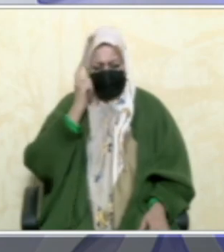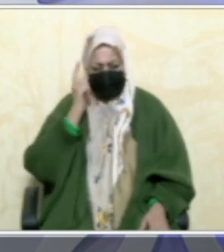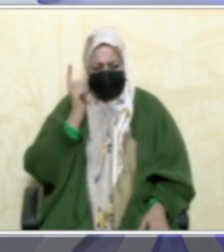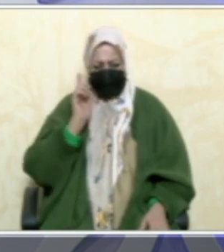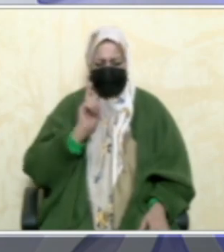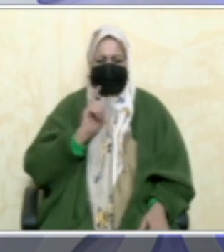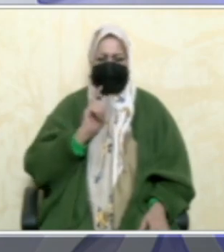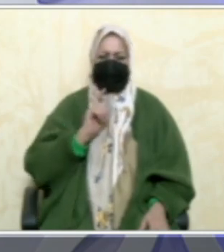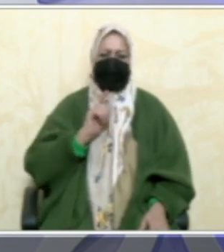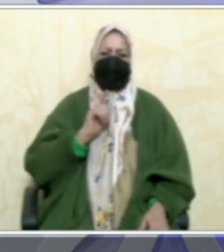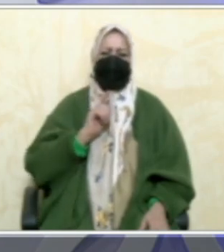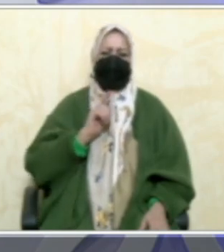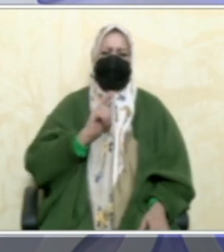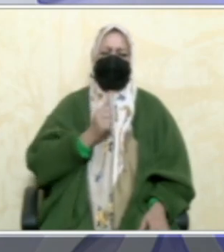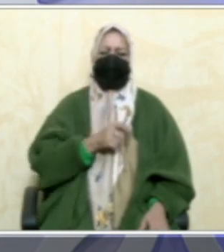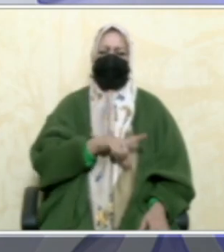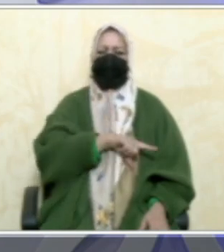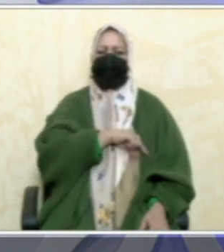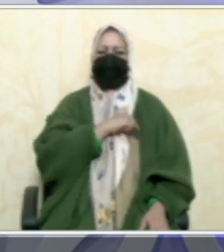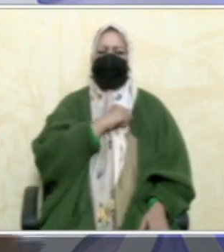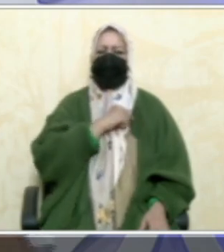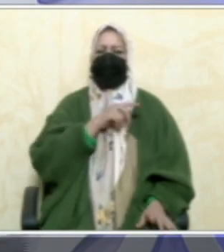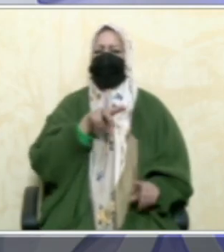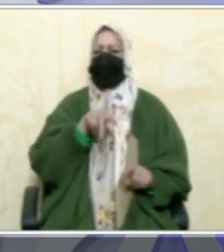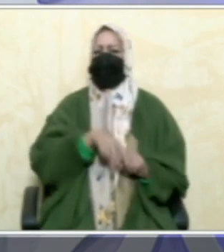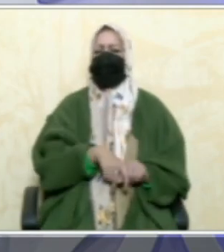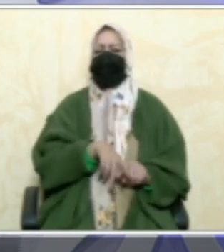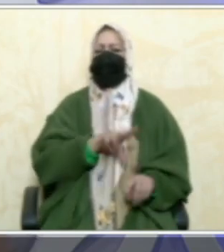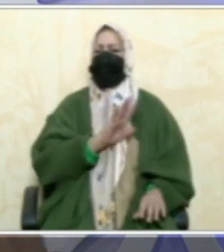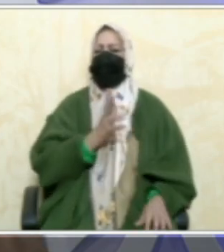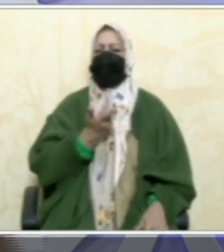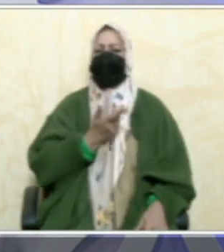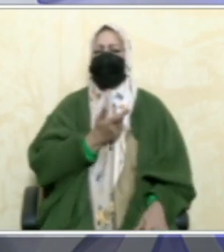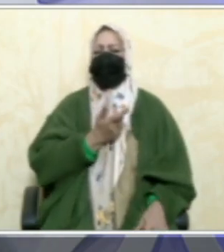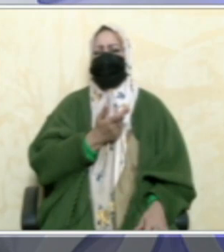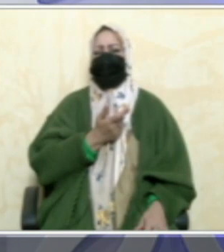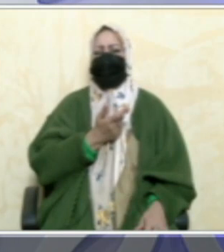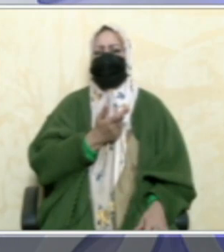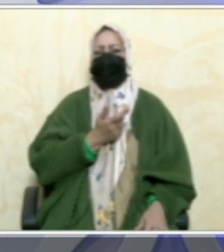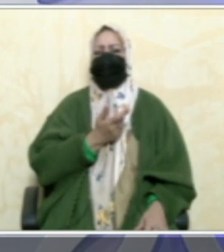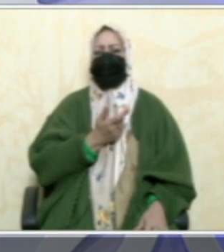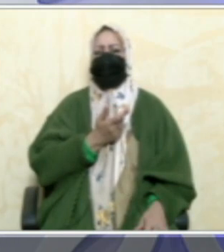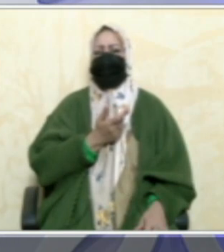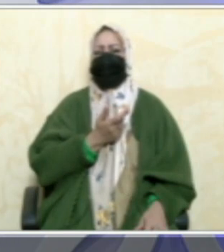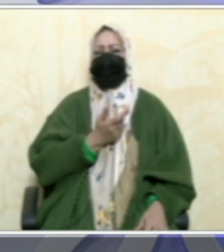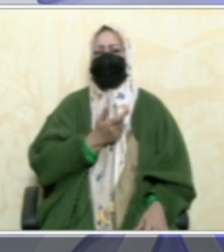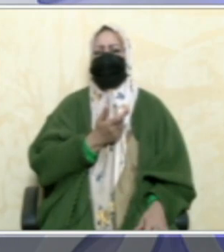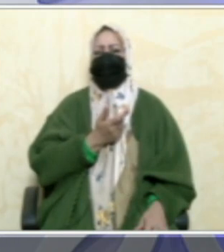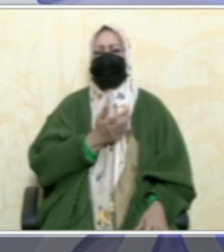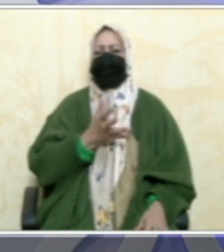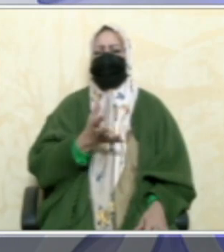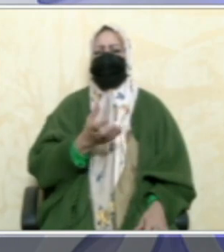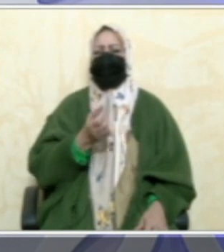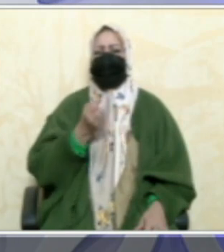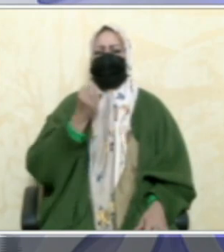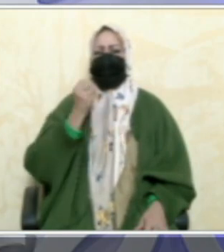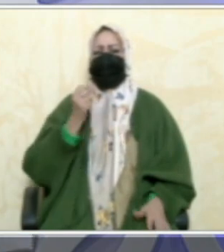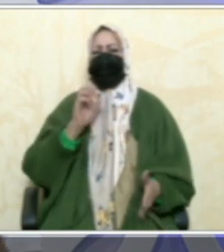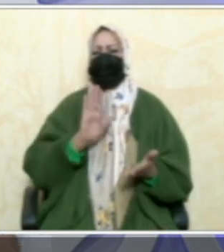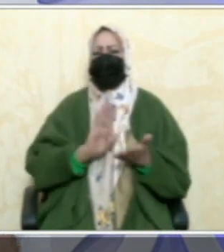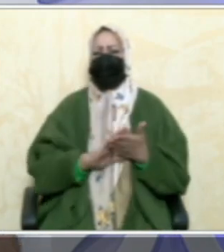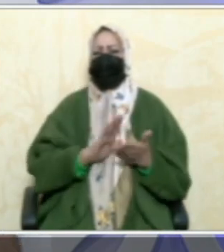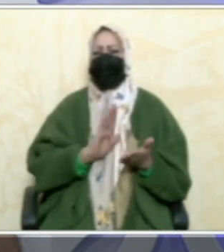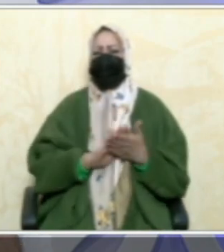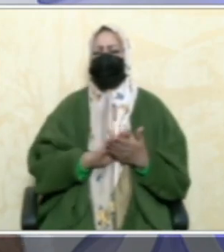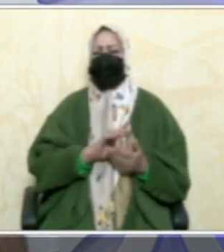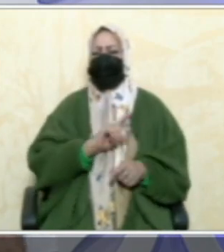فكيف ننصره ظالما؟ قال بأن تأخذوا على يديه وبأن تردعوه عن ظلمه. الآن